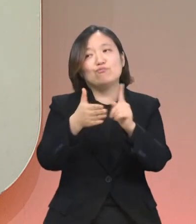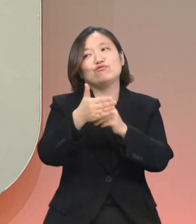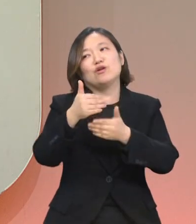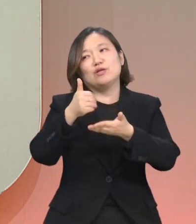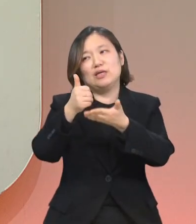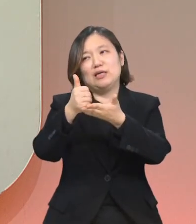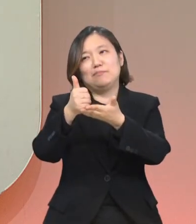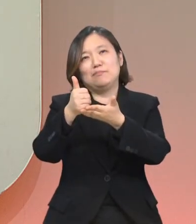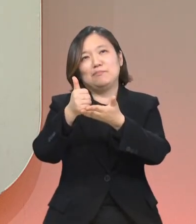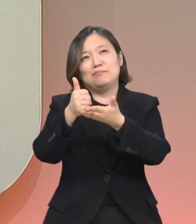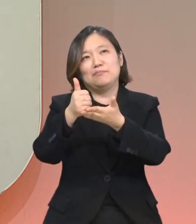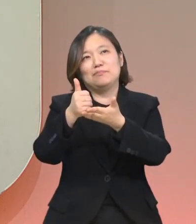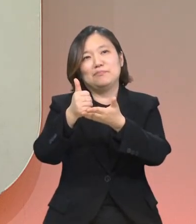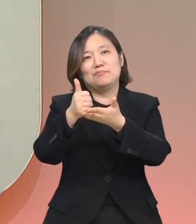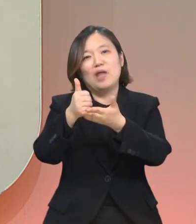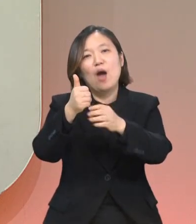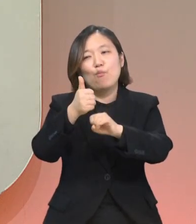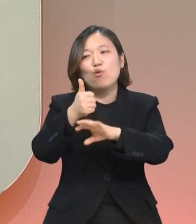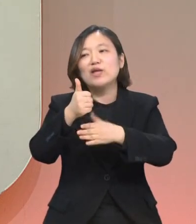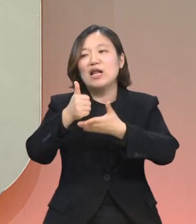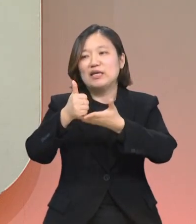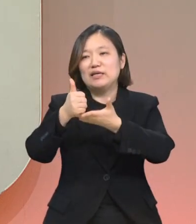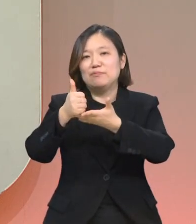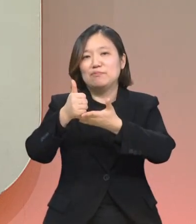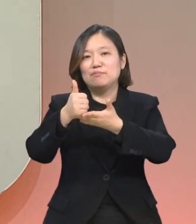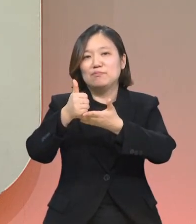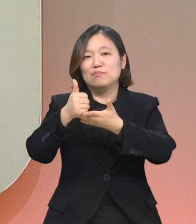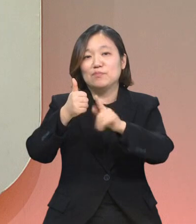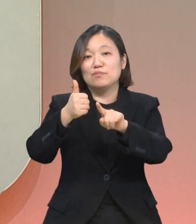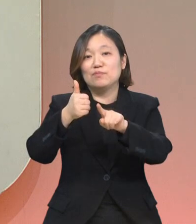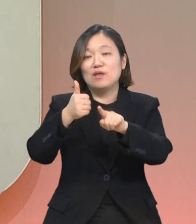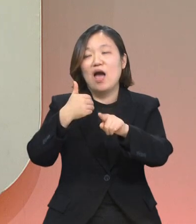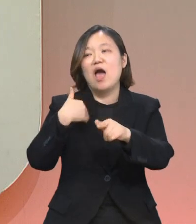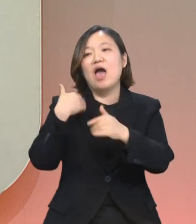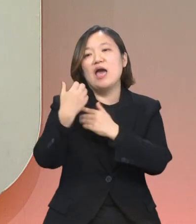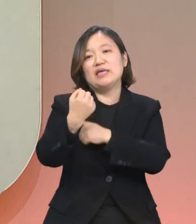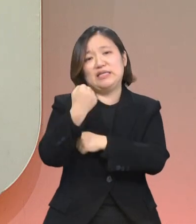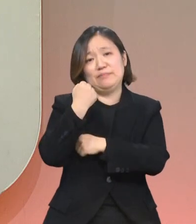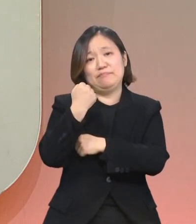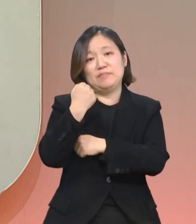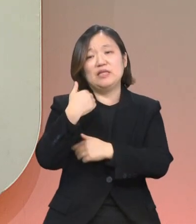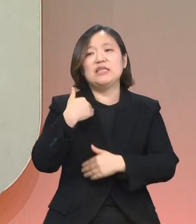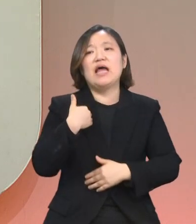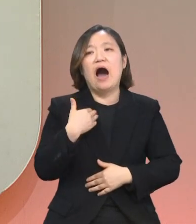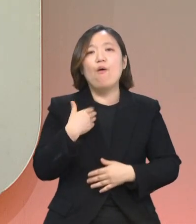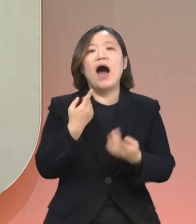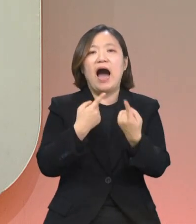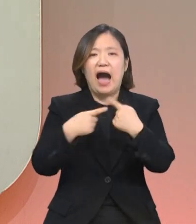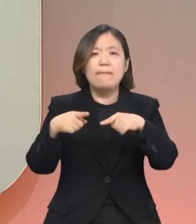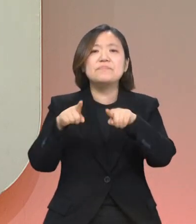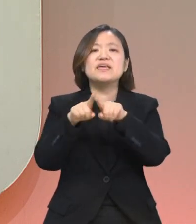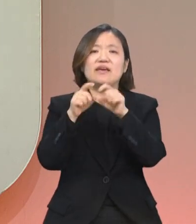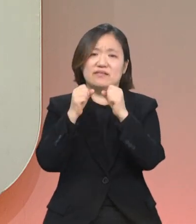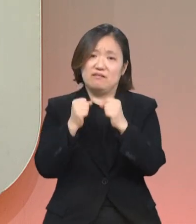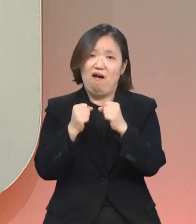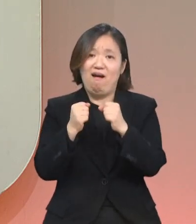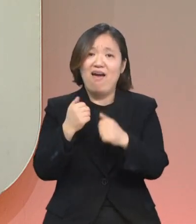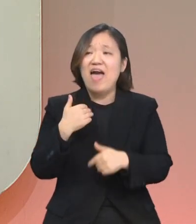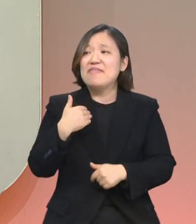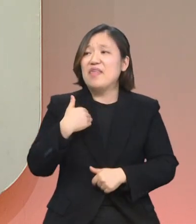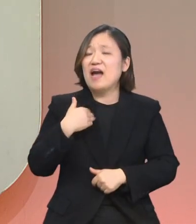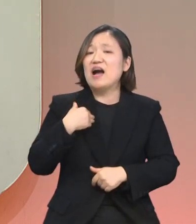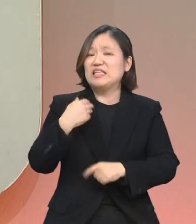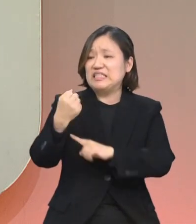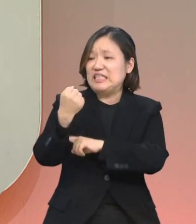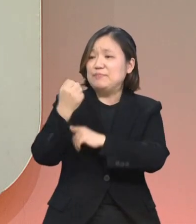불보살님의이 위대하신 에너지는 지금이 순간에도 우리와 함께 하고 있구나 그걸 받아쓰고